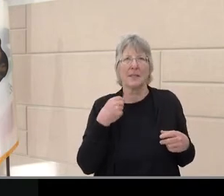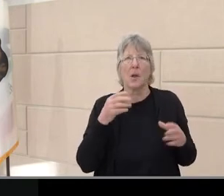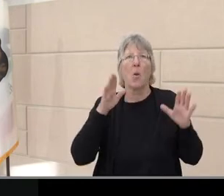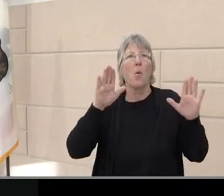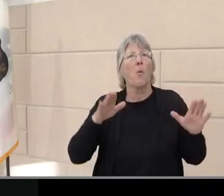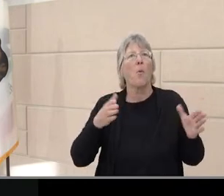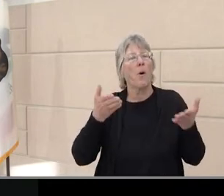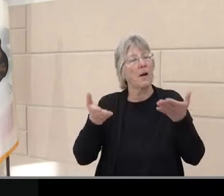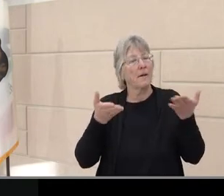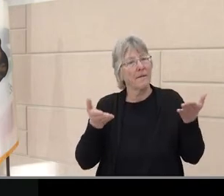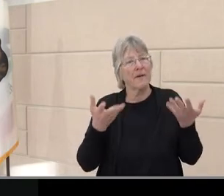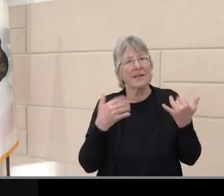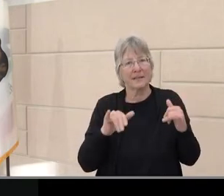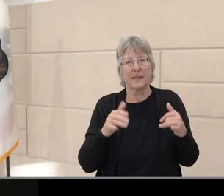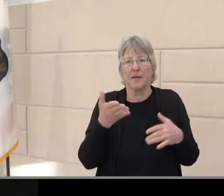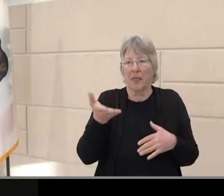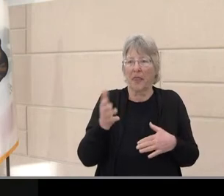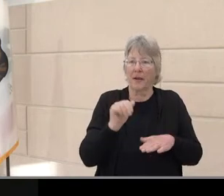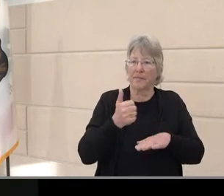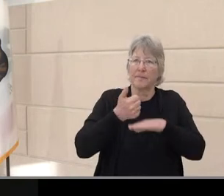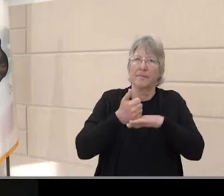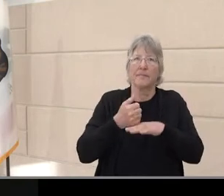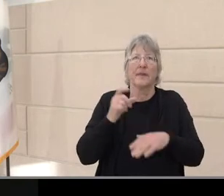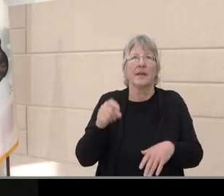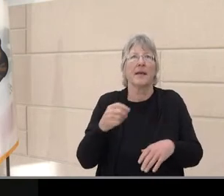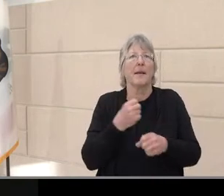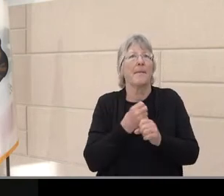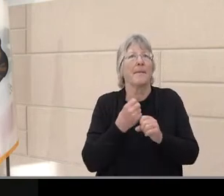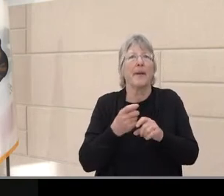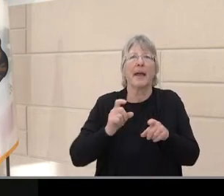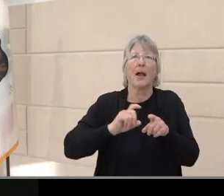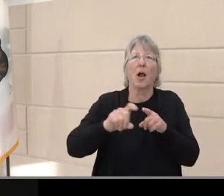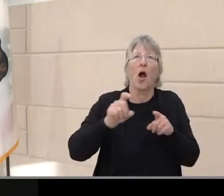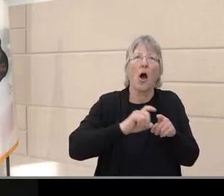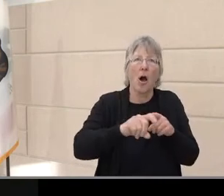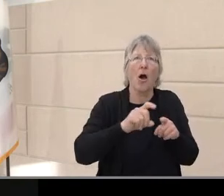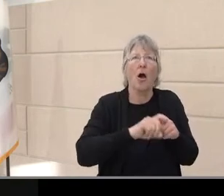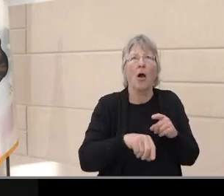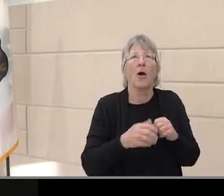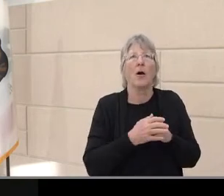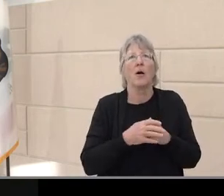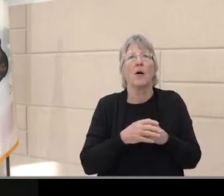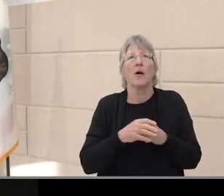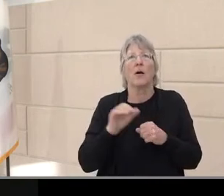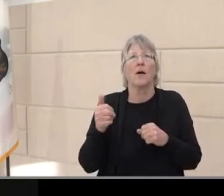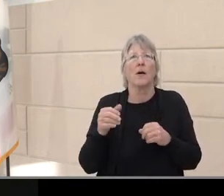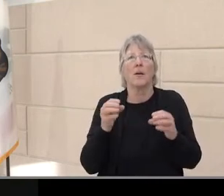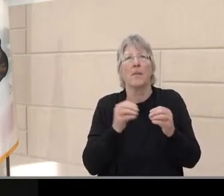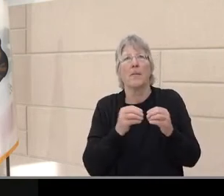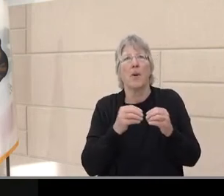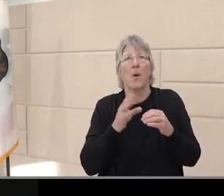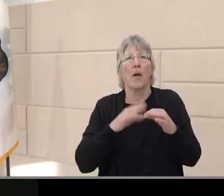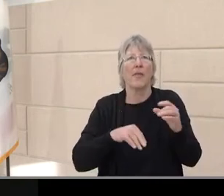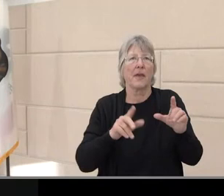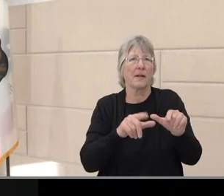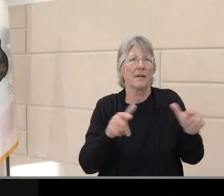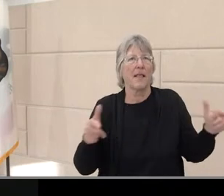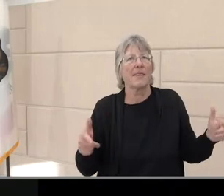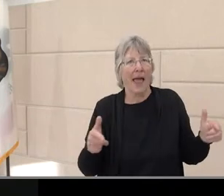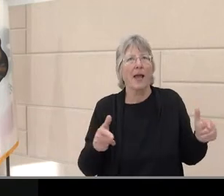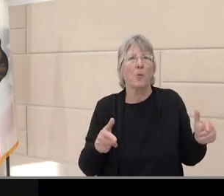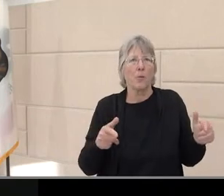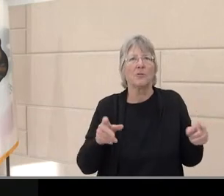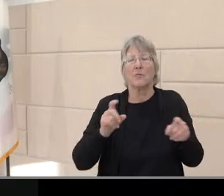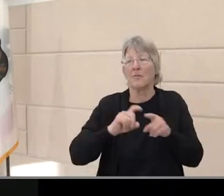កថានេះគឺជាជំនួយល្អណាស់បើសិនជាយើងចង់តាក់ទងអីគឺថា